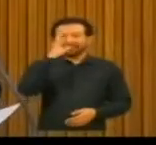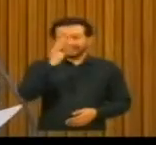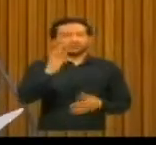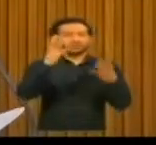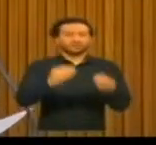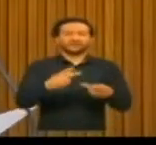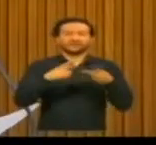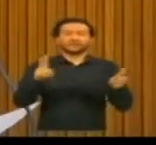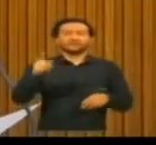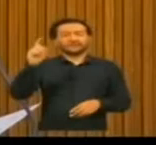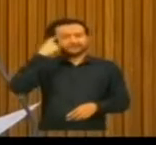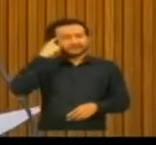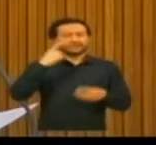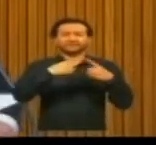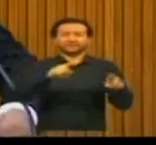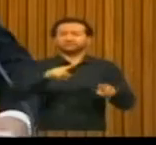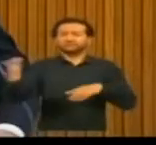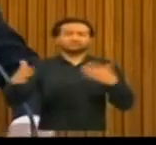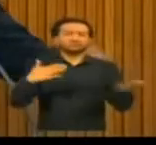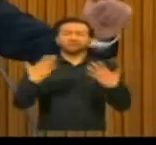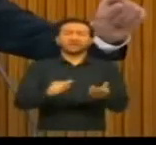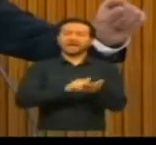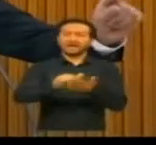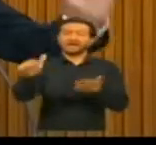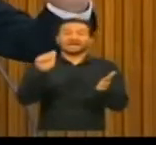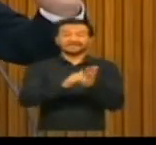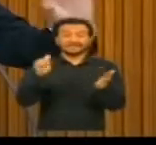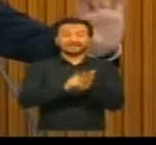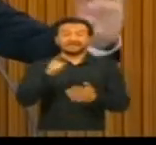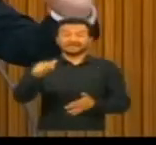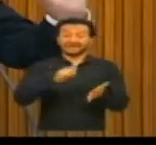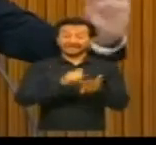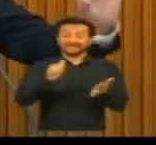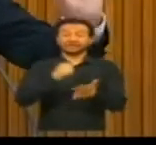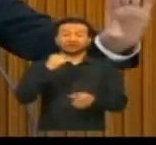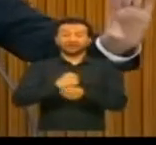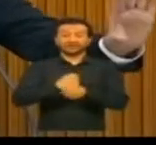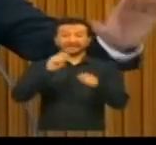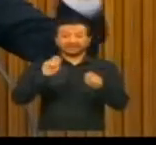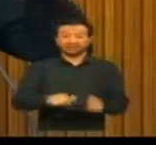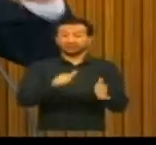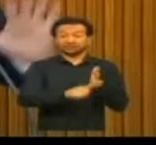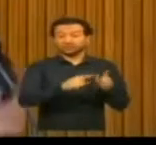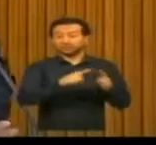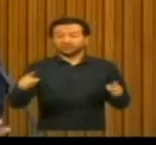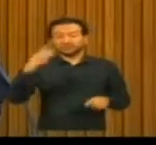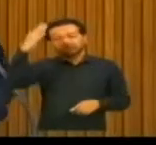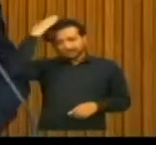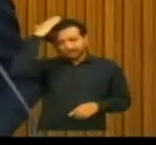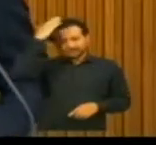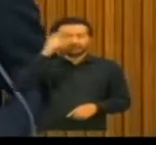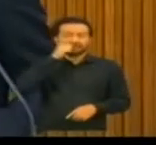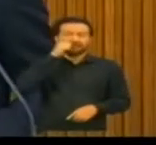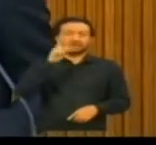olsun, hangi görüşten olursa olsun, her gazetecinin gazetecilik görevi yaptığı sürece başımızın üstünde yeri